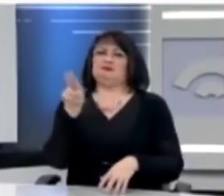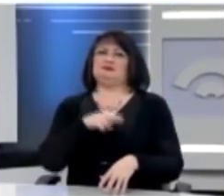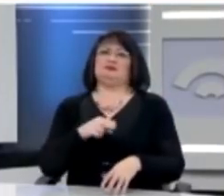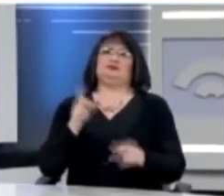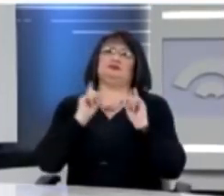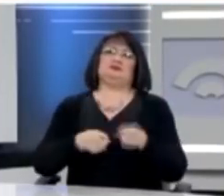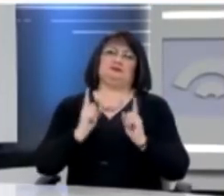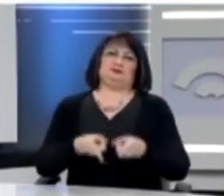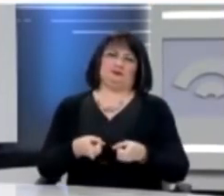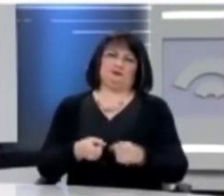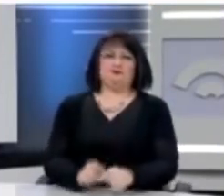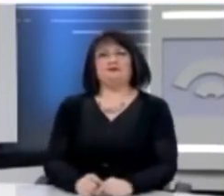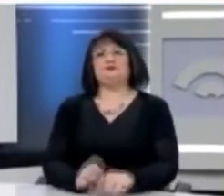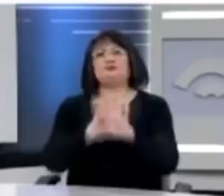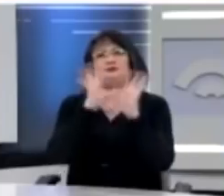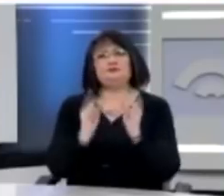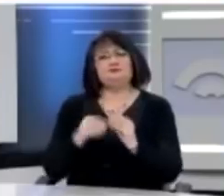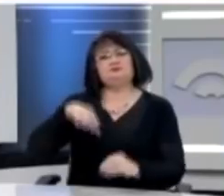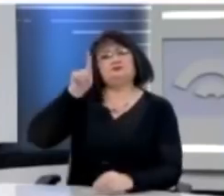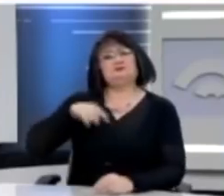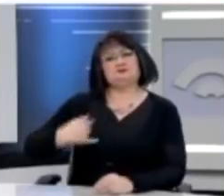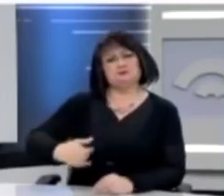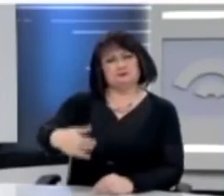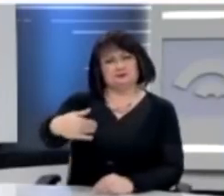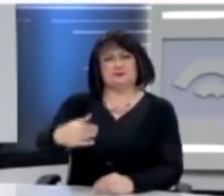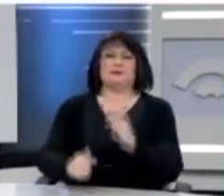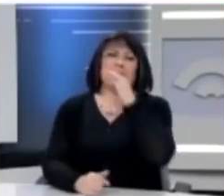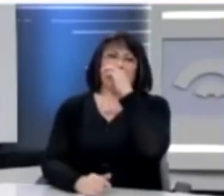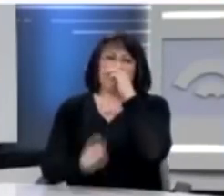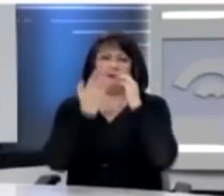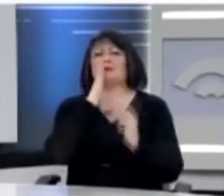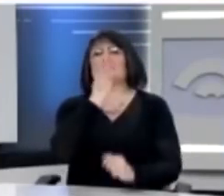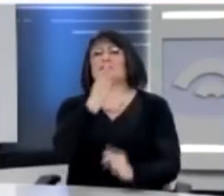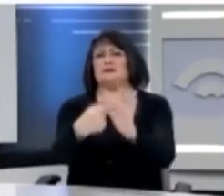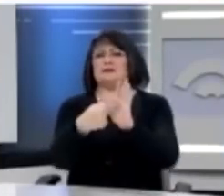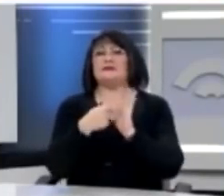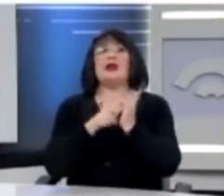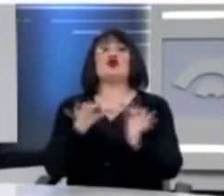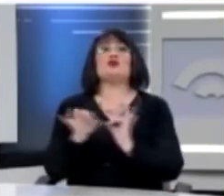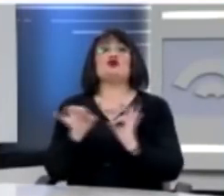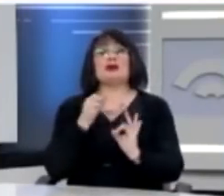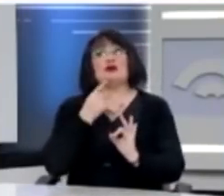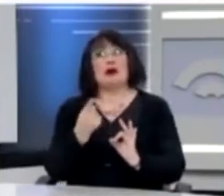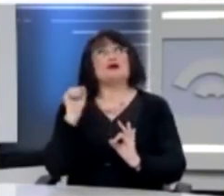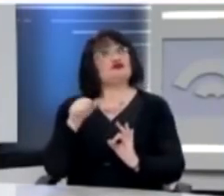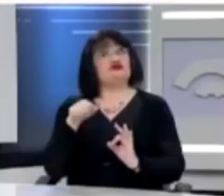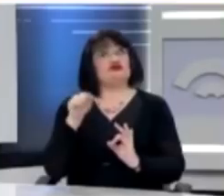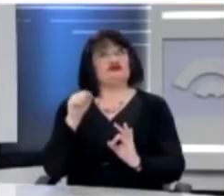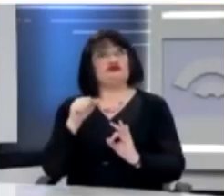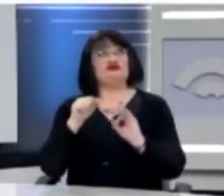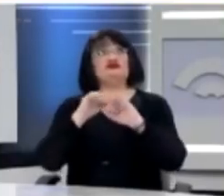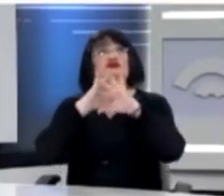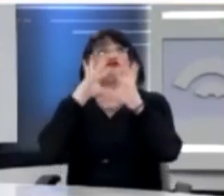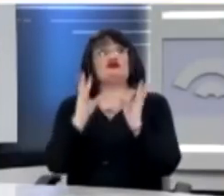αποφάσεις τους. Όλες αυτές τις ημέρες υποκρίνεστε πως το νομοσχέδιο θεμελιώνει καλύτερα τις